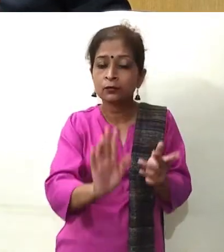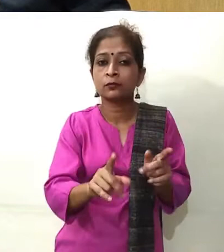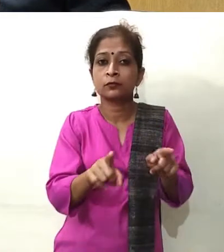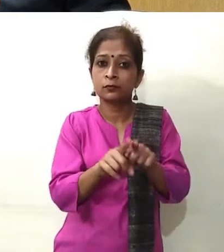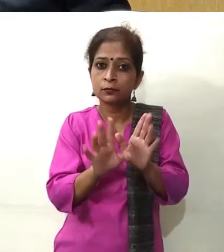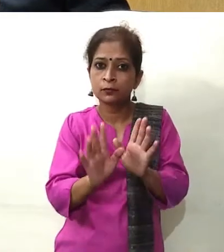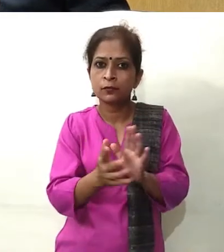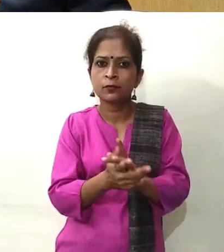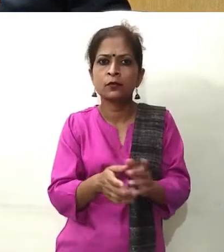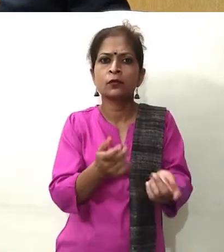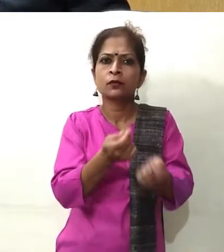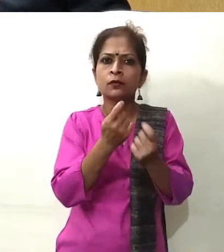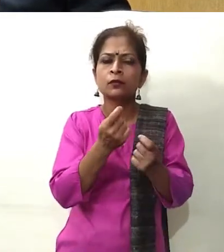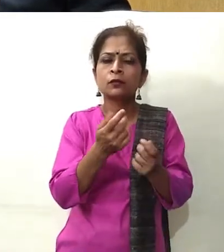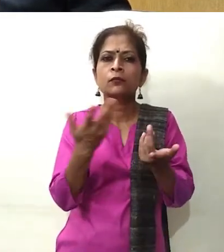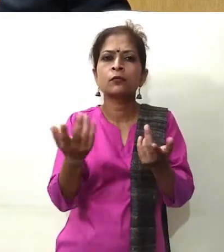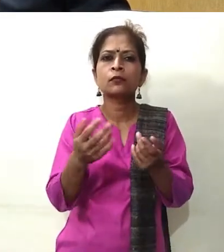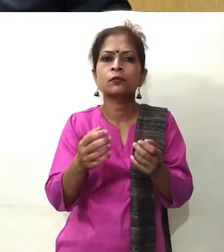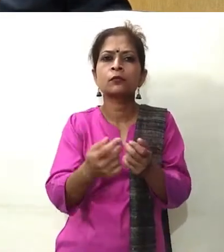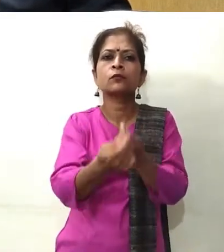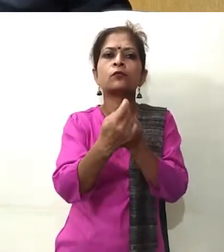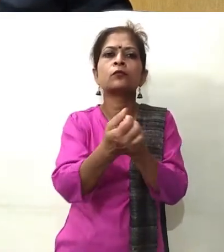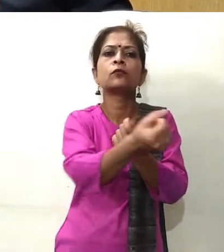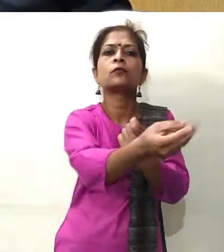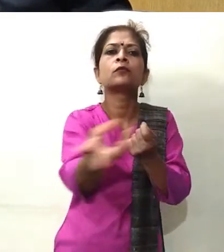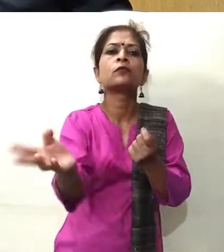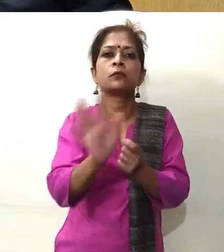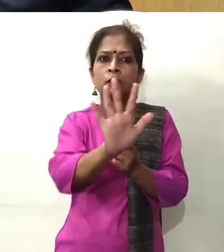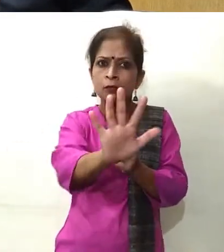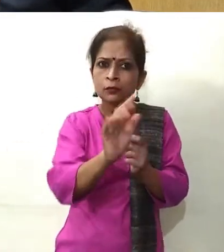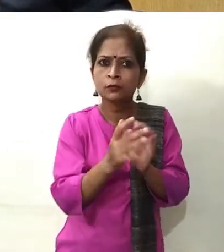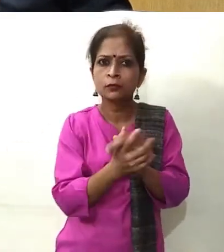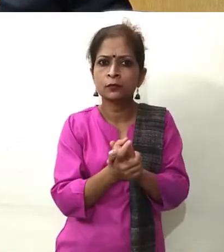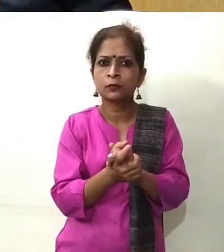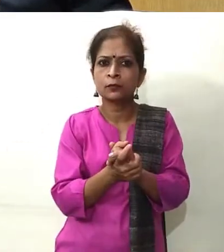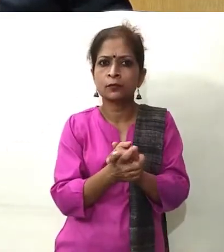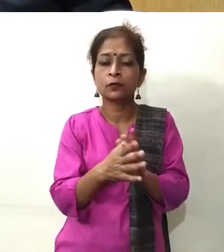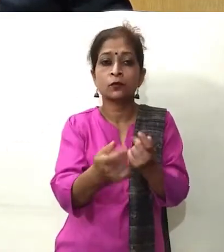रथ में जुते हुए कितने घोड़े थे? 5। वो 5 घोड़े